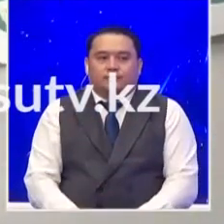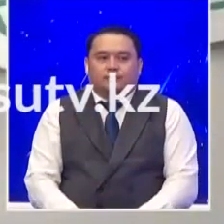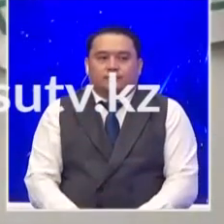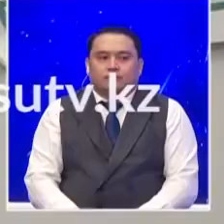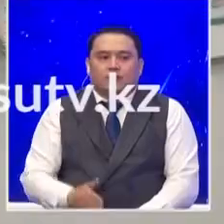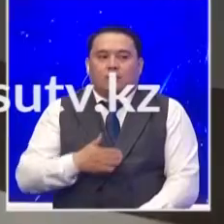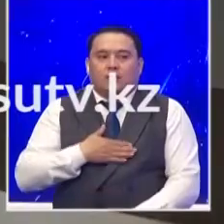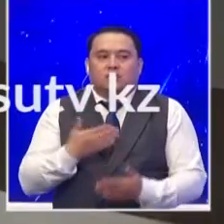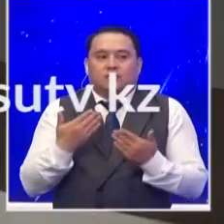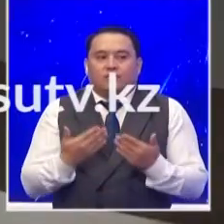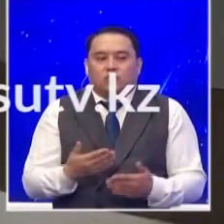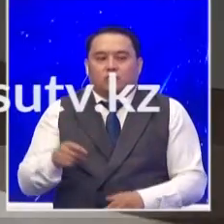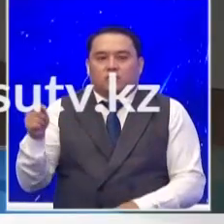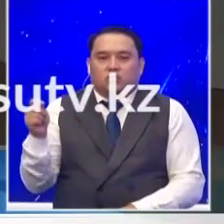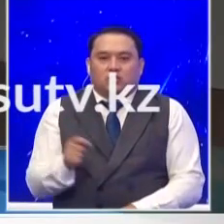сегодня посетили